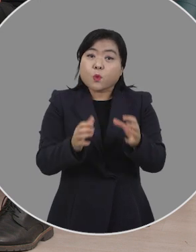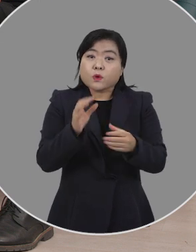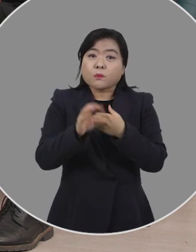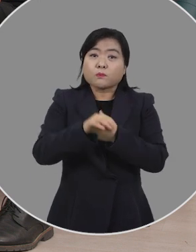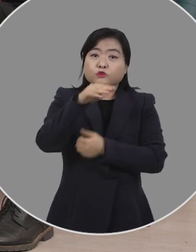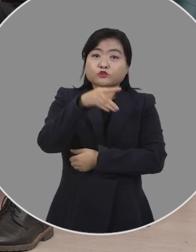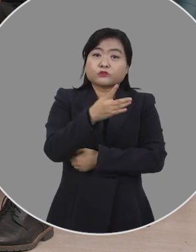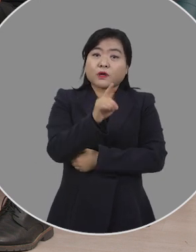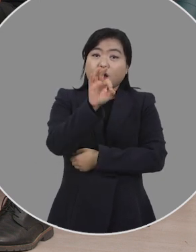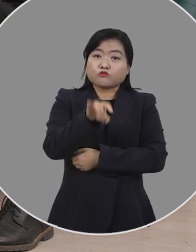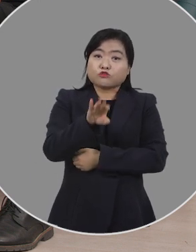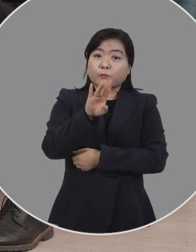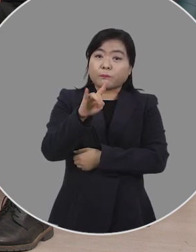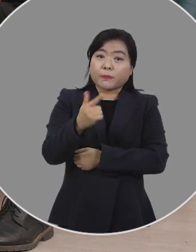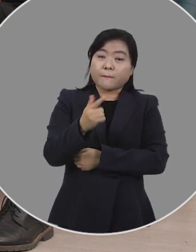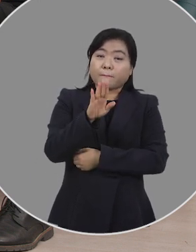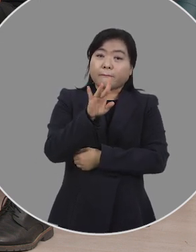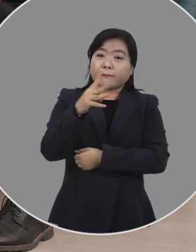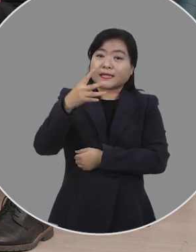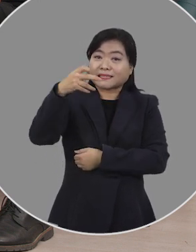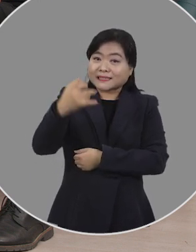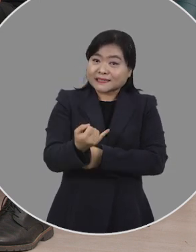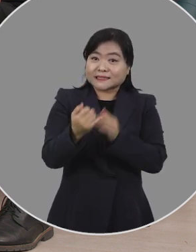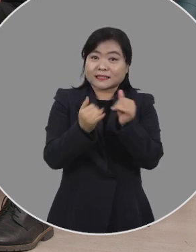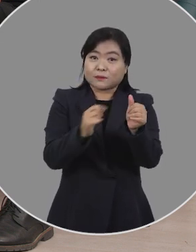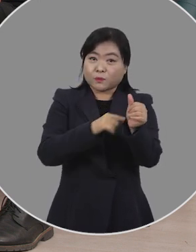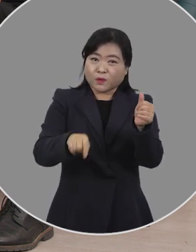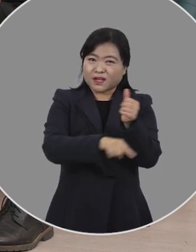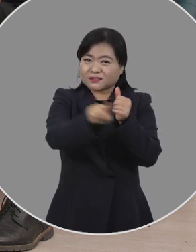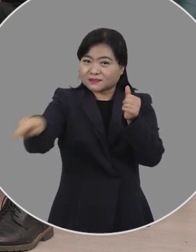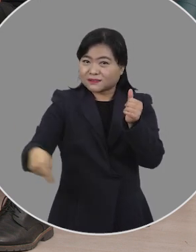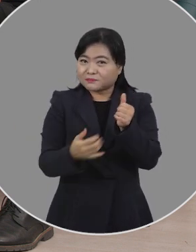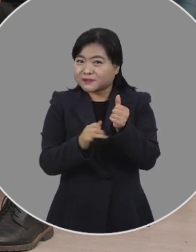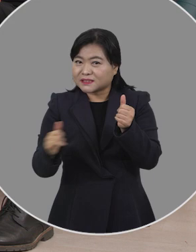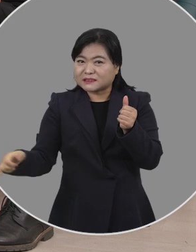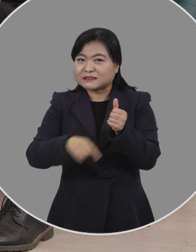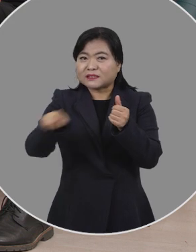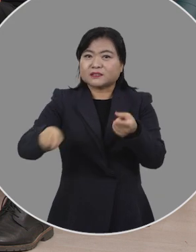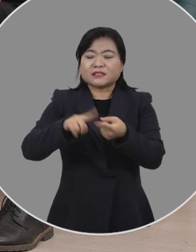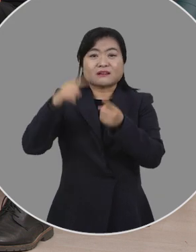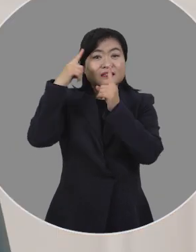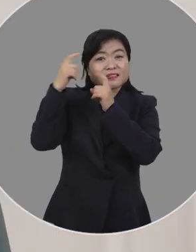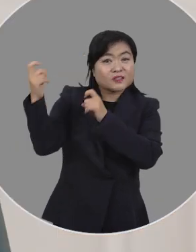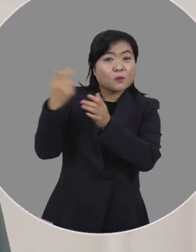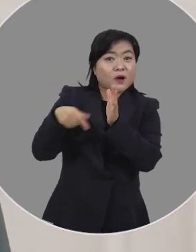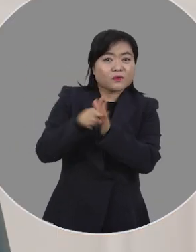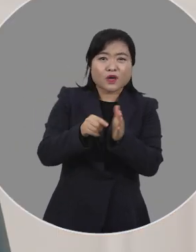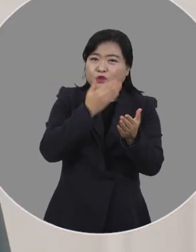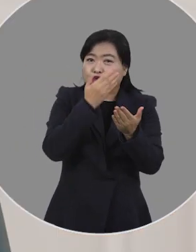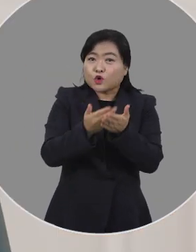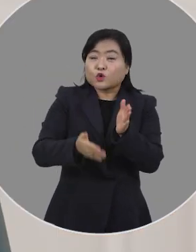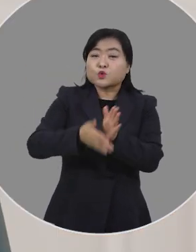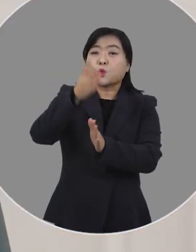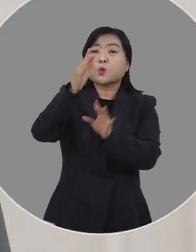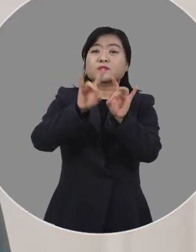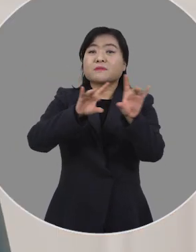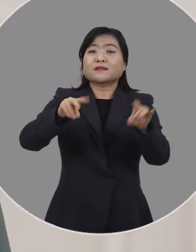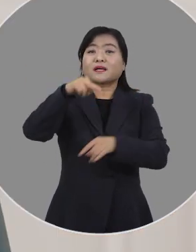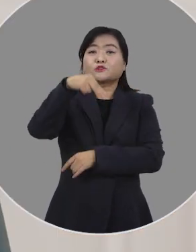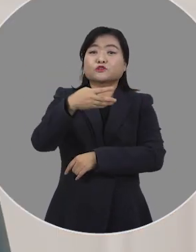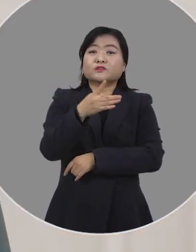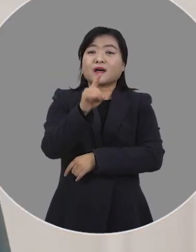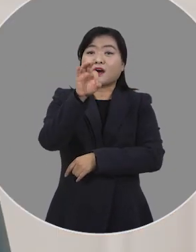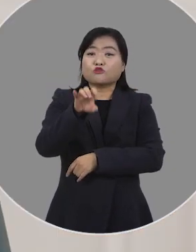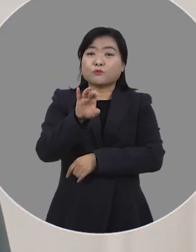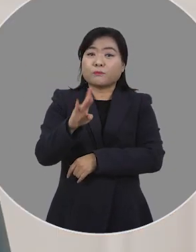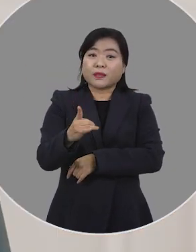그 슈타우펜베르크 백작과 그 일행 이 사람들을 기념하기 위해서 주요 도시마다